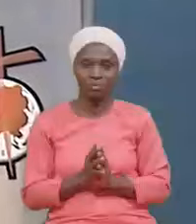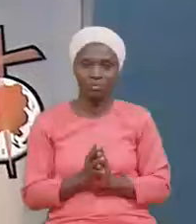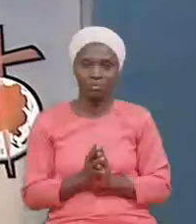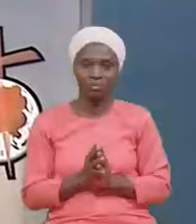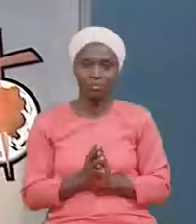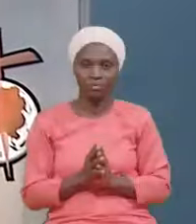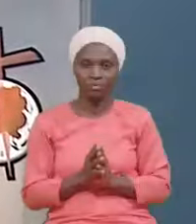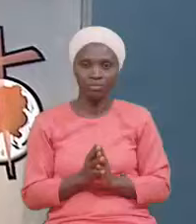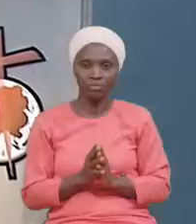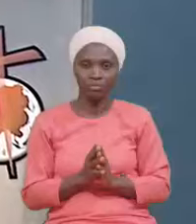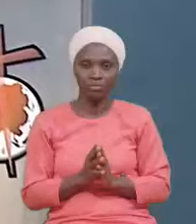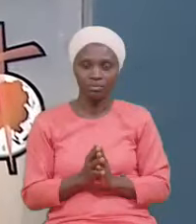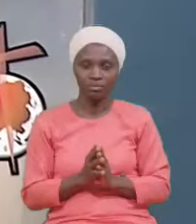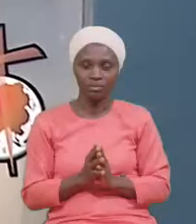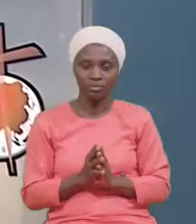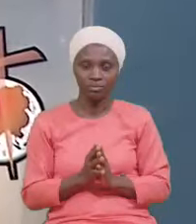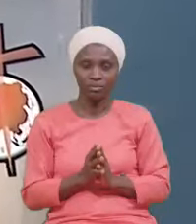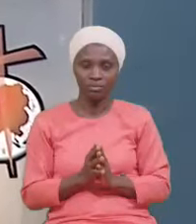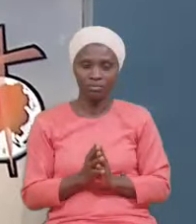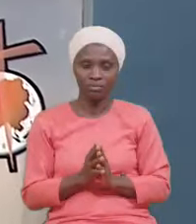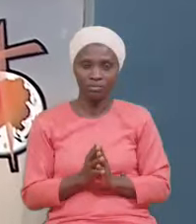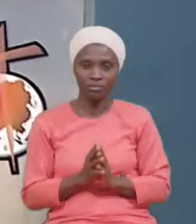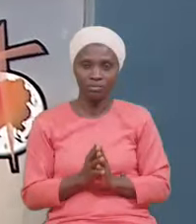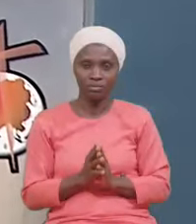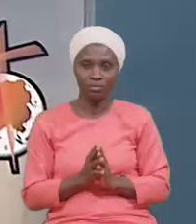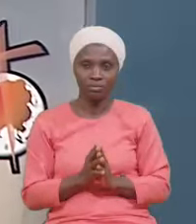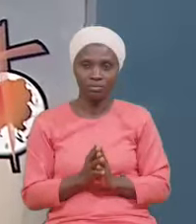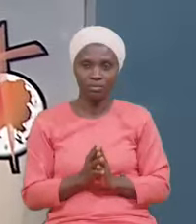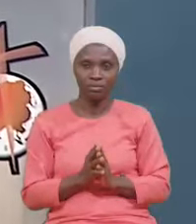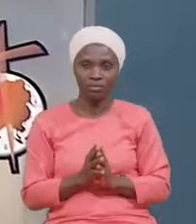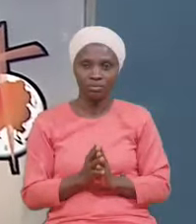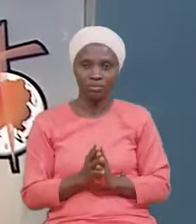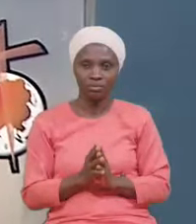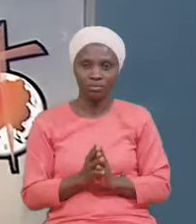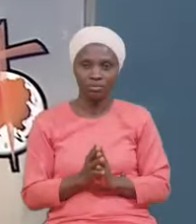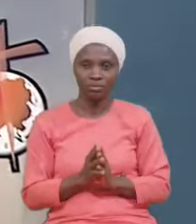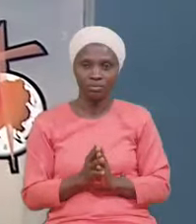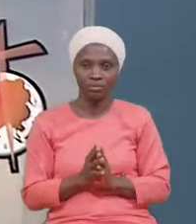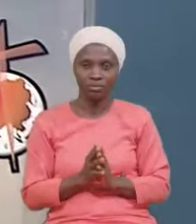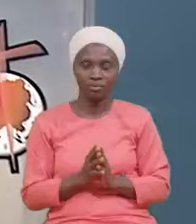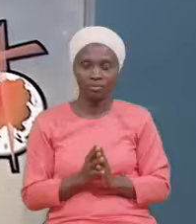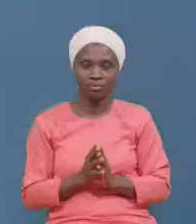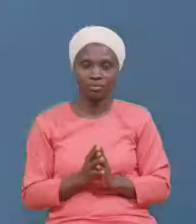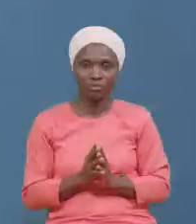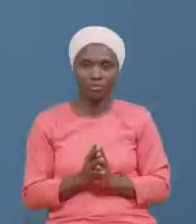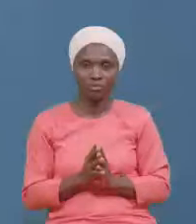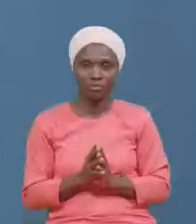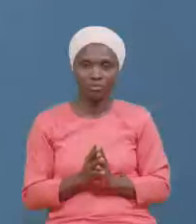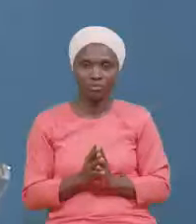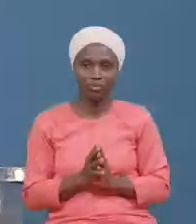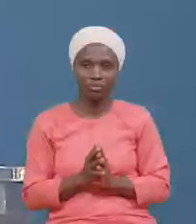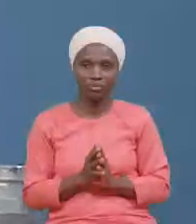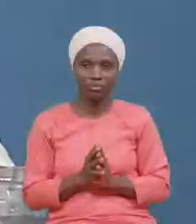Adbhutamaina, Daiva Swastata, Manamadja Panayam, Daiva Janlu. Now it is time for us to have a word of prayer by Dr. W.F.